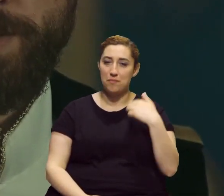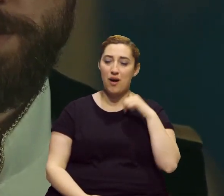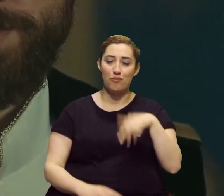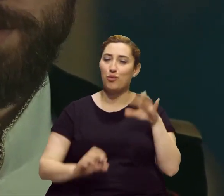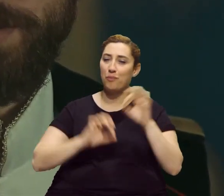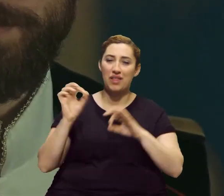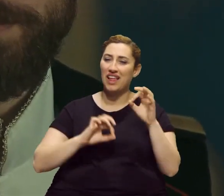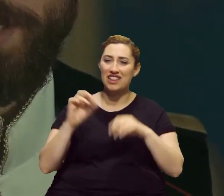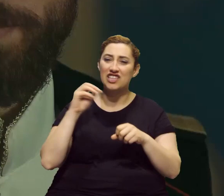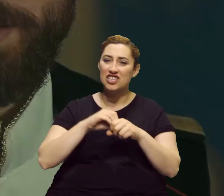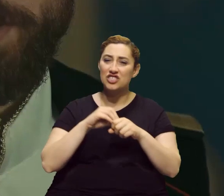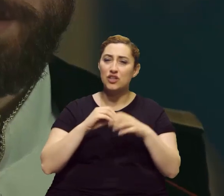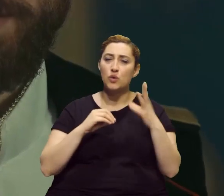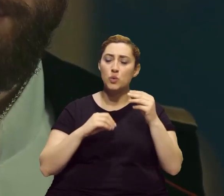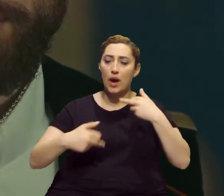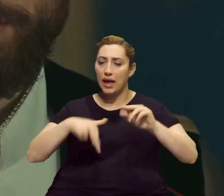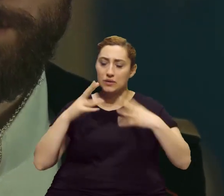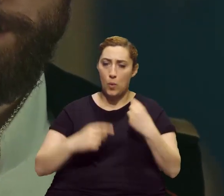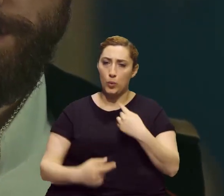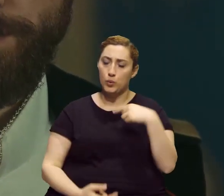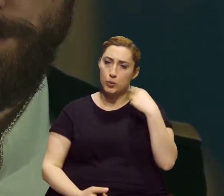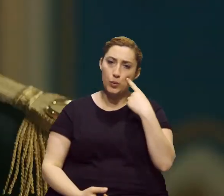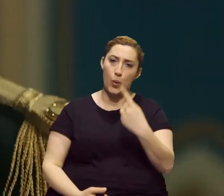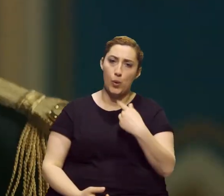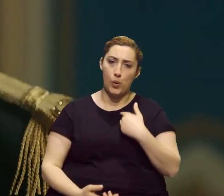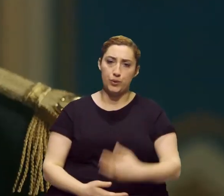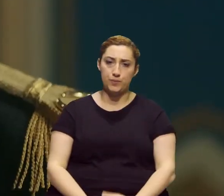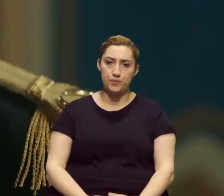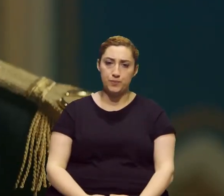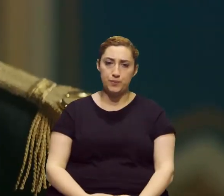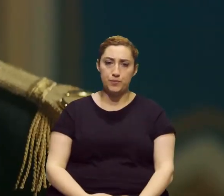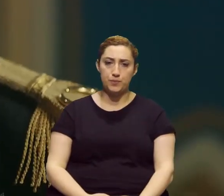ben bu planın içinde epey bir eksiklik görüyorum.